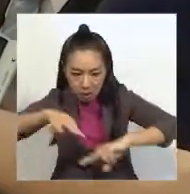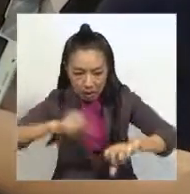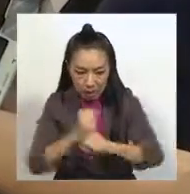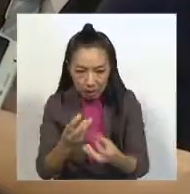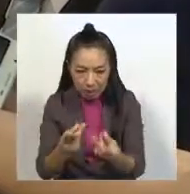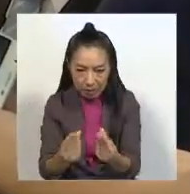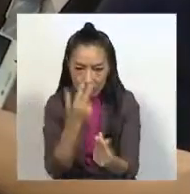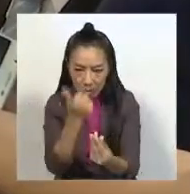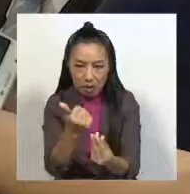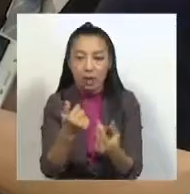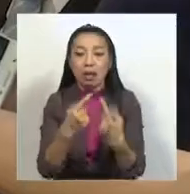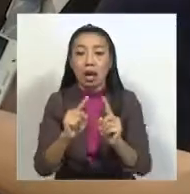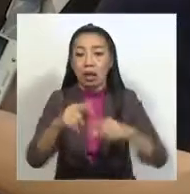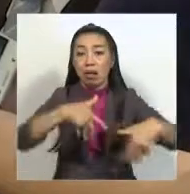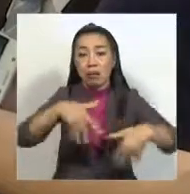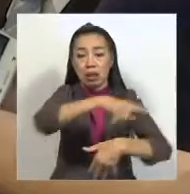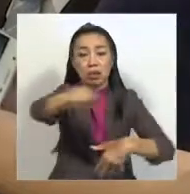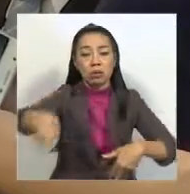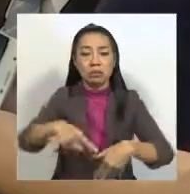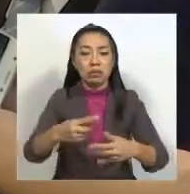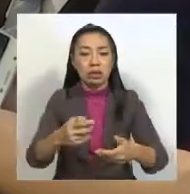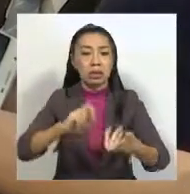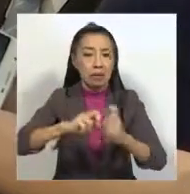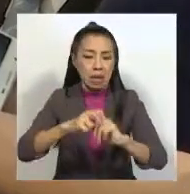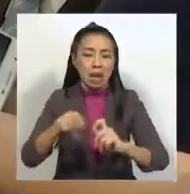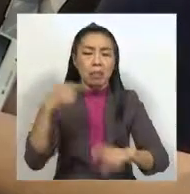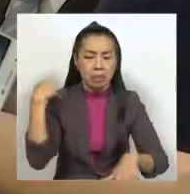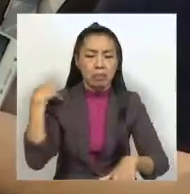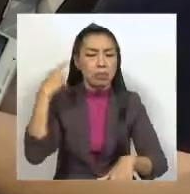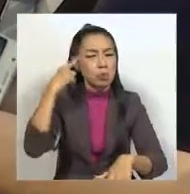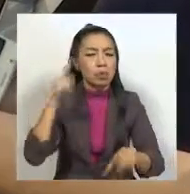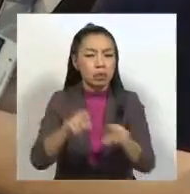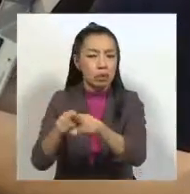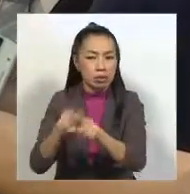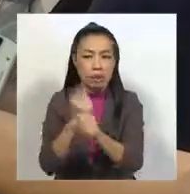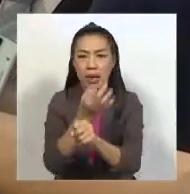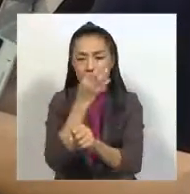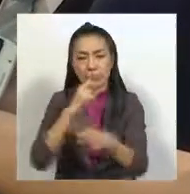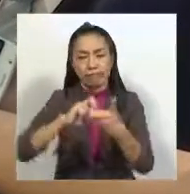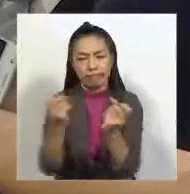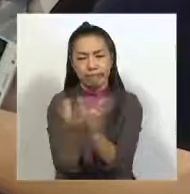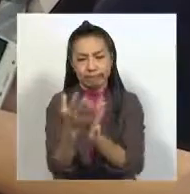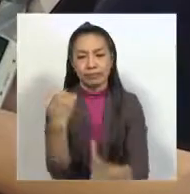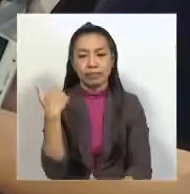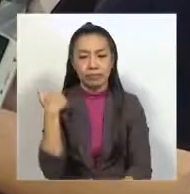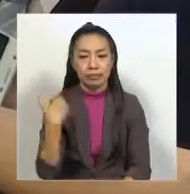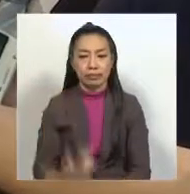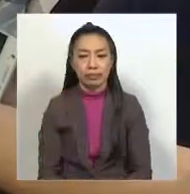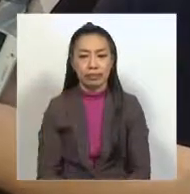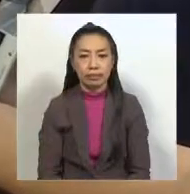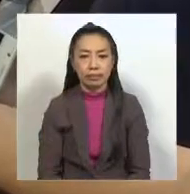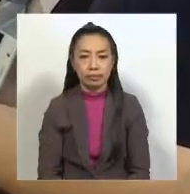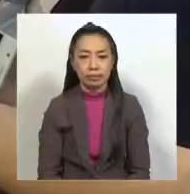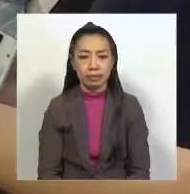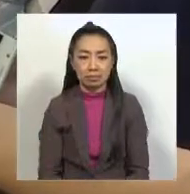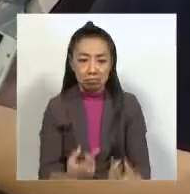เนี่ยประสบของปัญหาแน่นอนอยู่แล้วนะการประกอบอาชีพเนี่ยได้รับผลกระทบแน่นอนถ้า